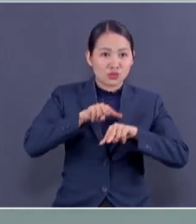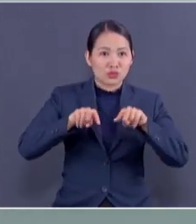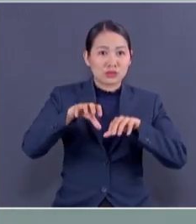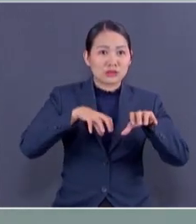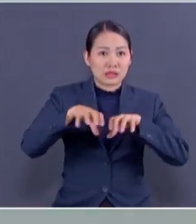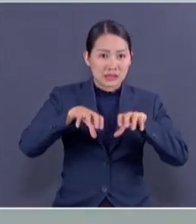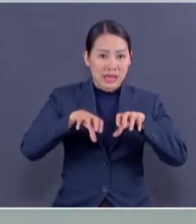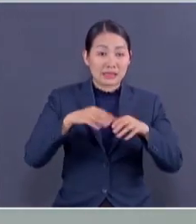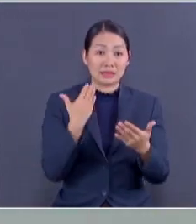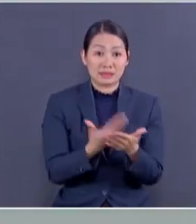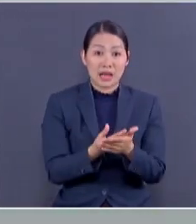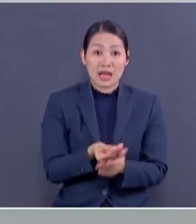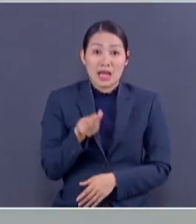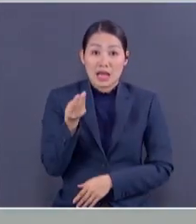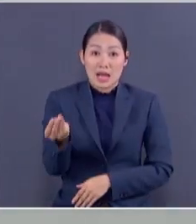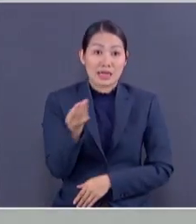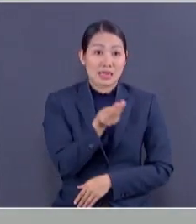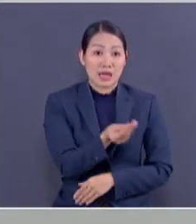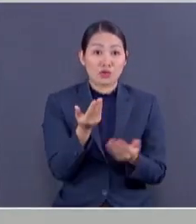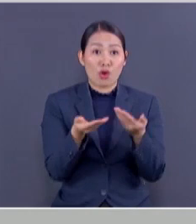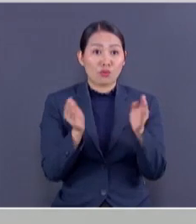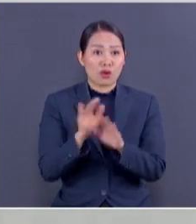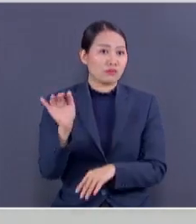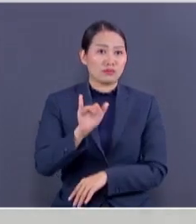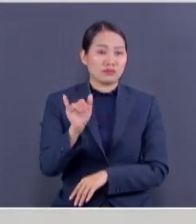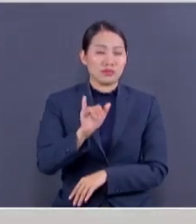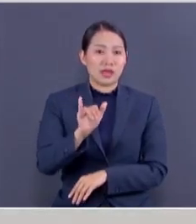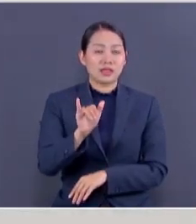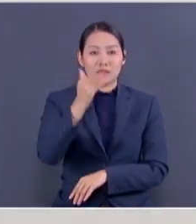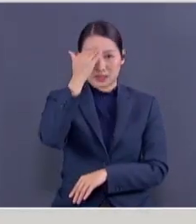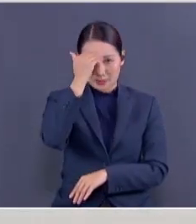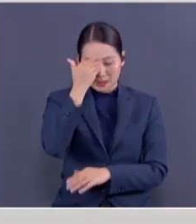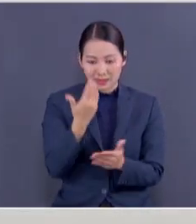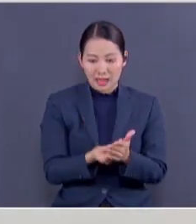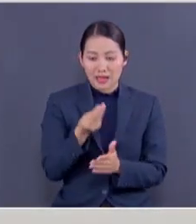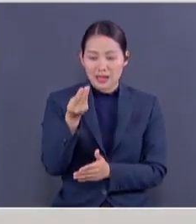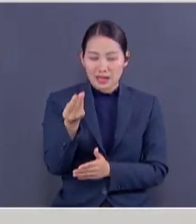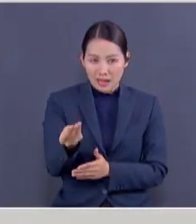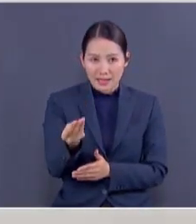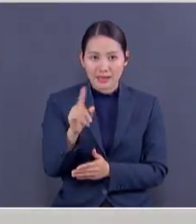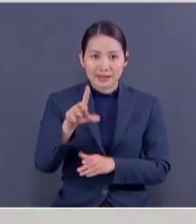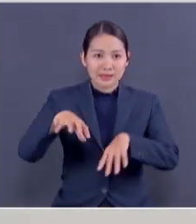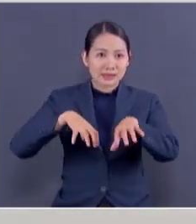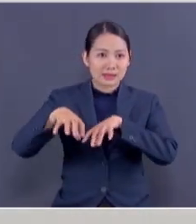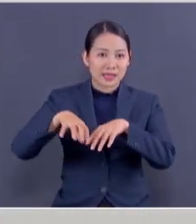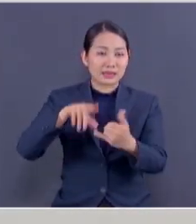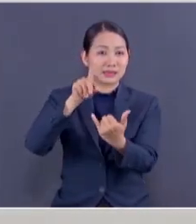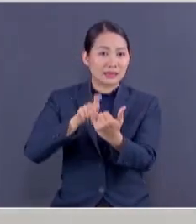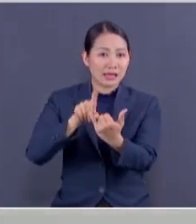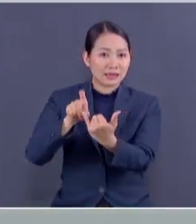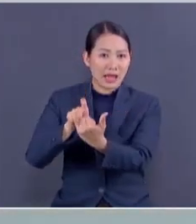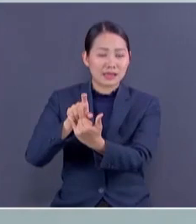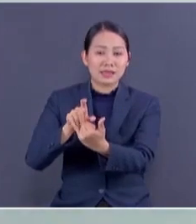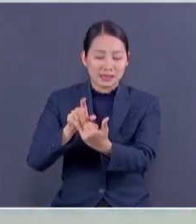ครับเพียงเอานำเงินบางส่วนไปช่วยเหลืองานศพเท่านั้นซึ่งคาดว่าเงินทั้งหมดเนี่ยจะนำไปบริจาคให้กับโรงพยาบาลต่างๆเป็นการ